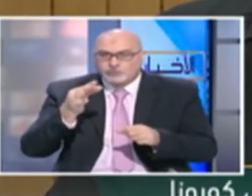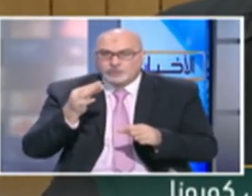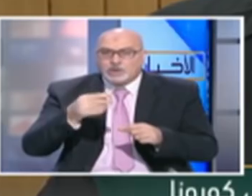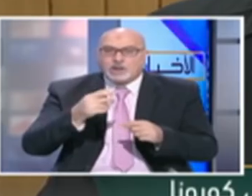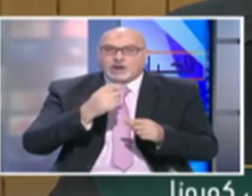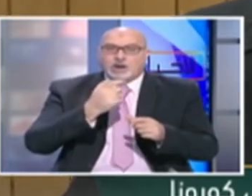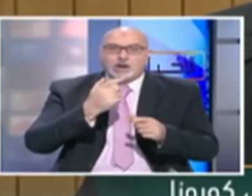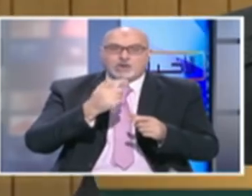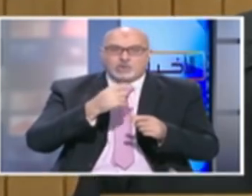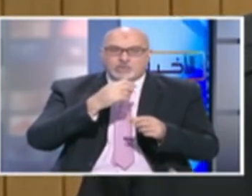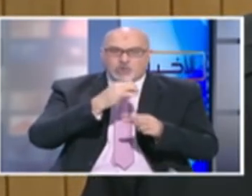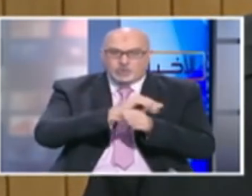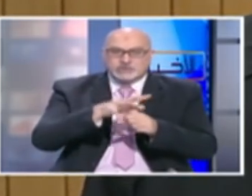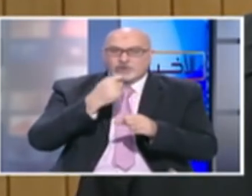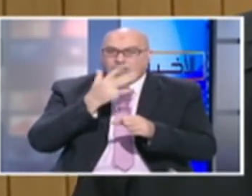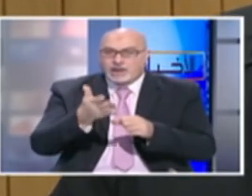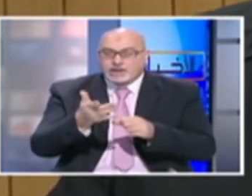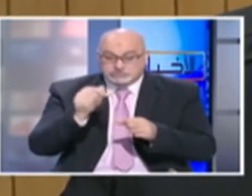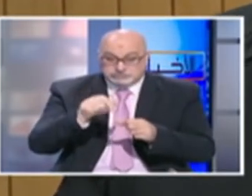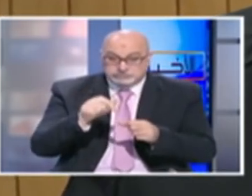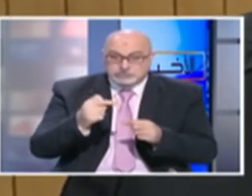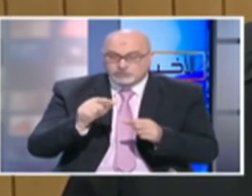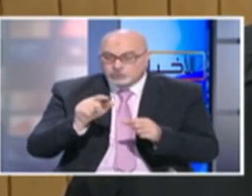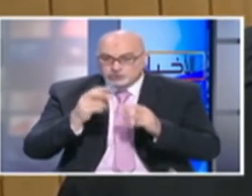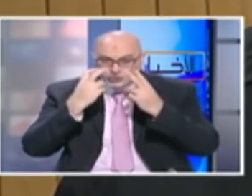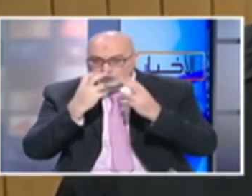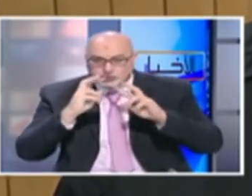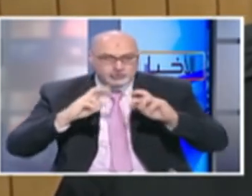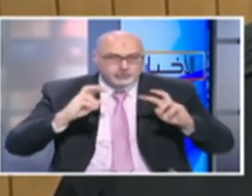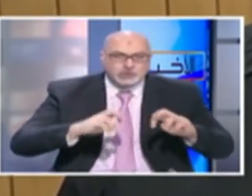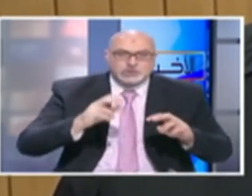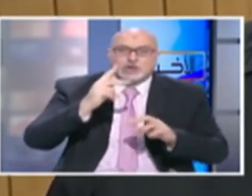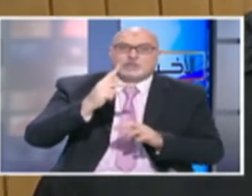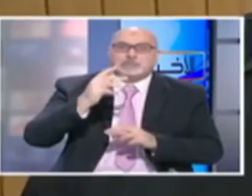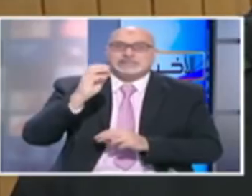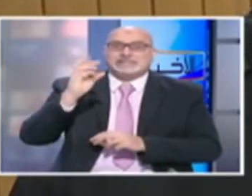في عينات الأخرى الإيجابية، لأننا نعمل الكشف بالبي سي آر، ولما